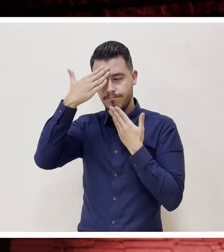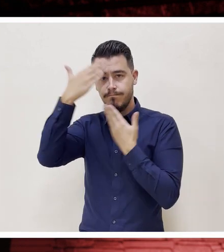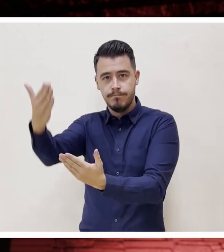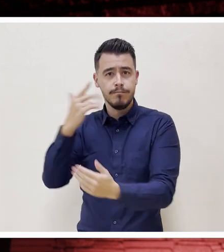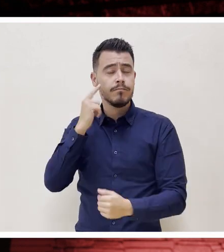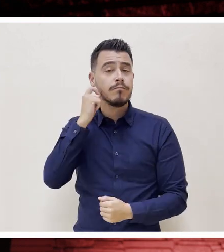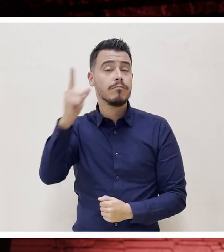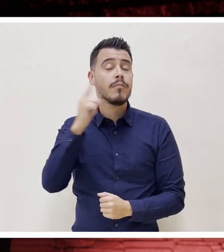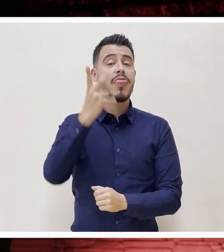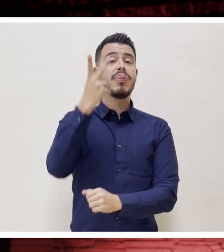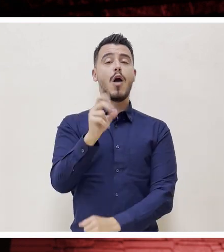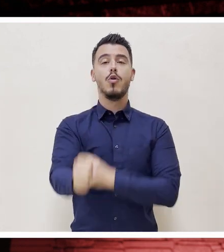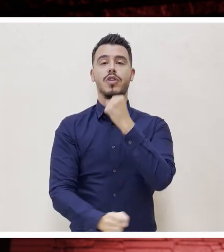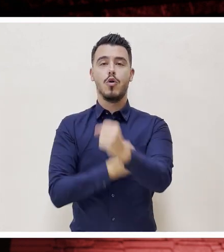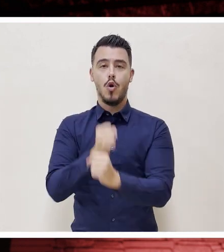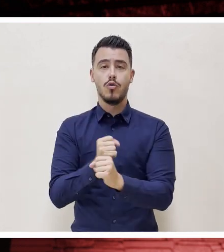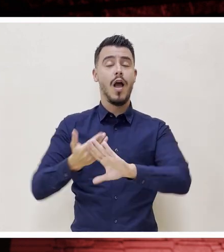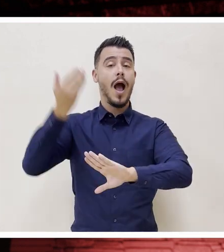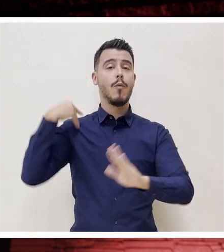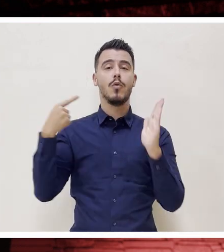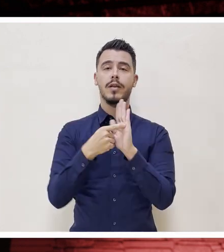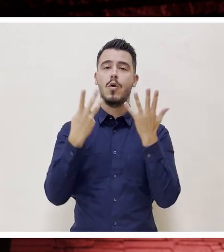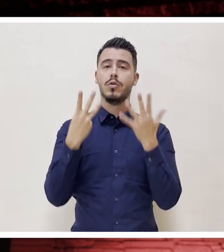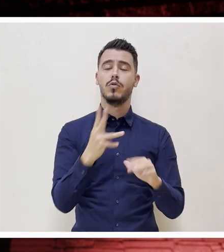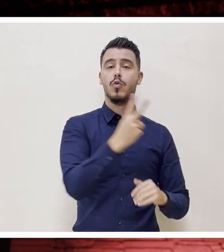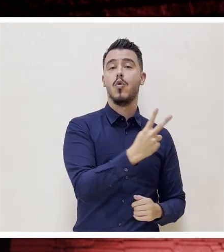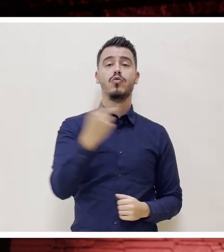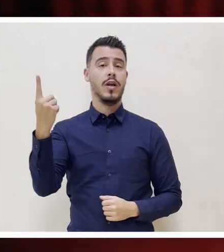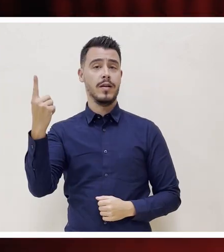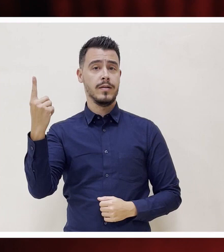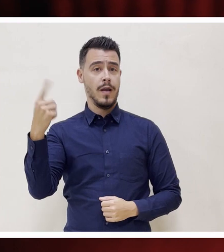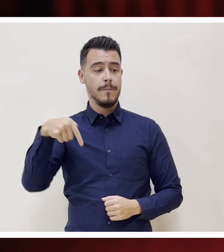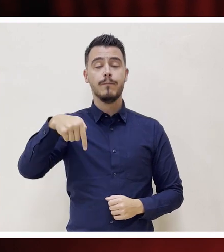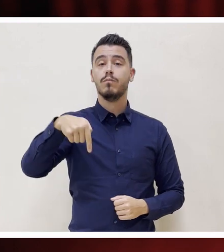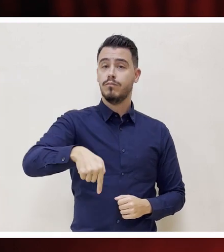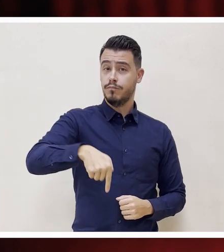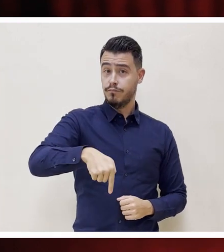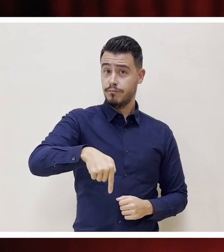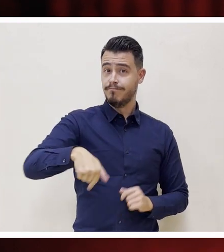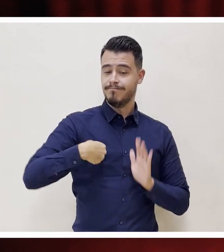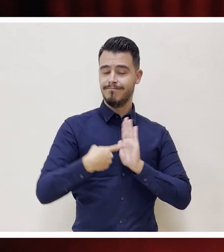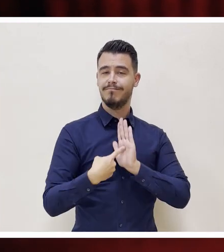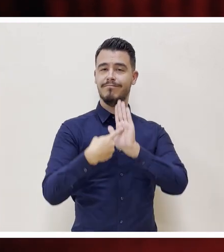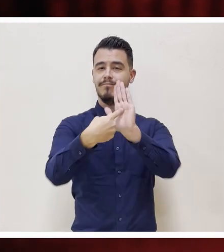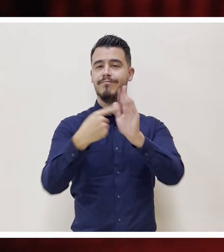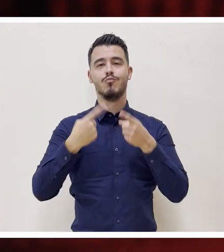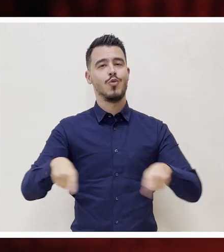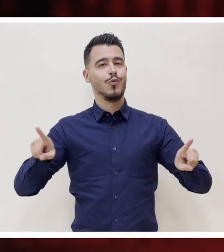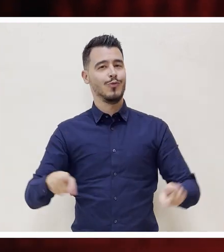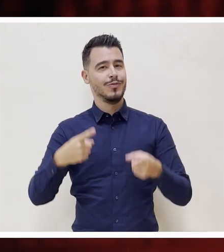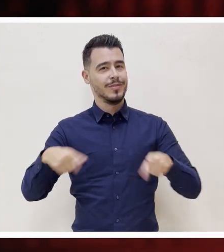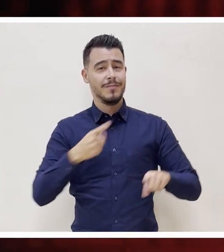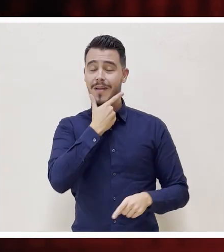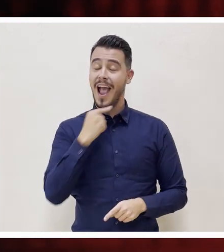των 200 ετών από την ηρωική επανάσταση του 1821, δημιουργήθηκε αυτή η